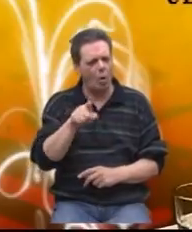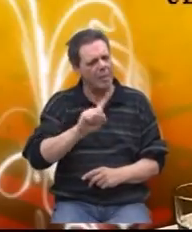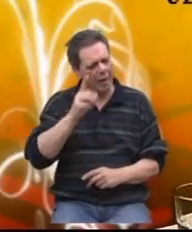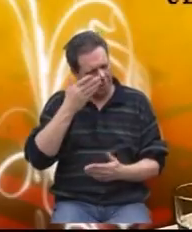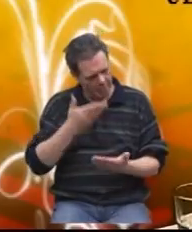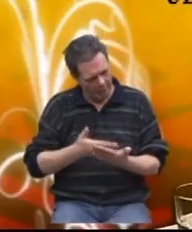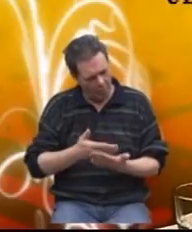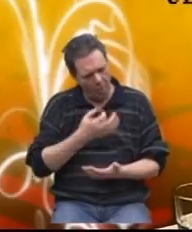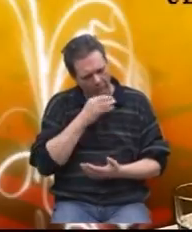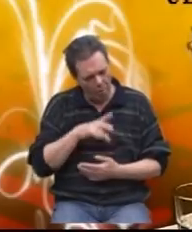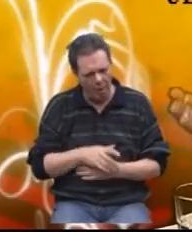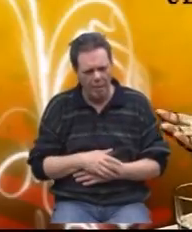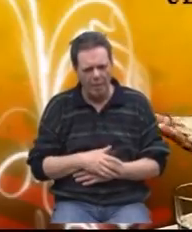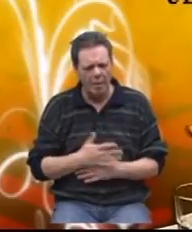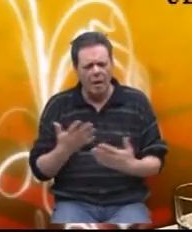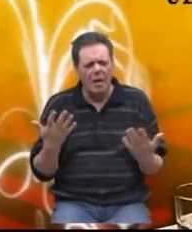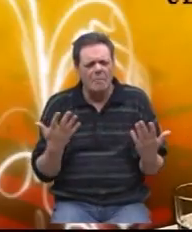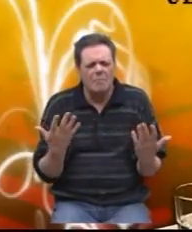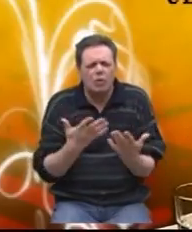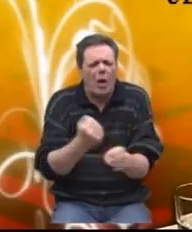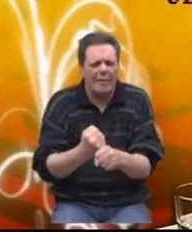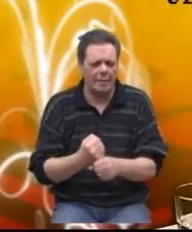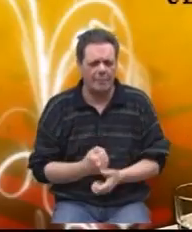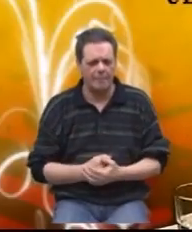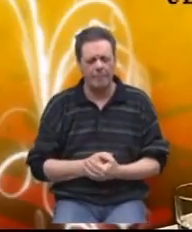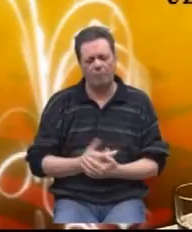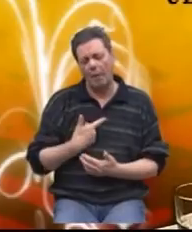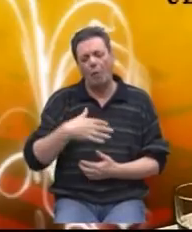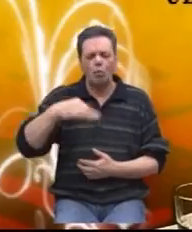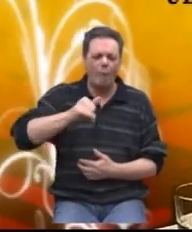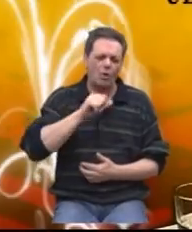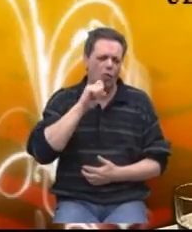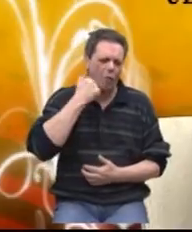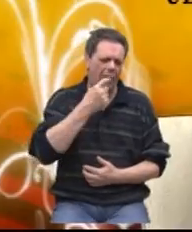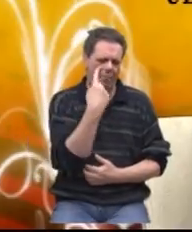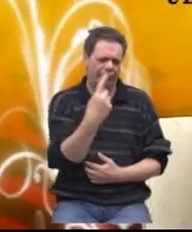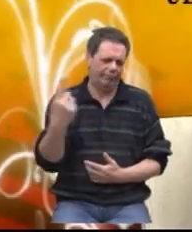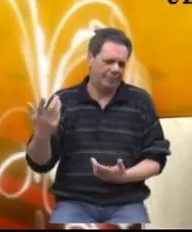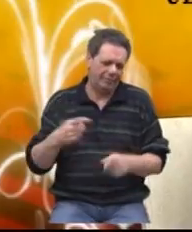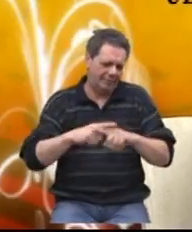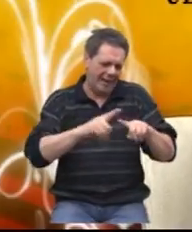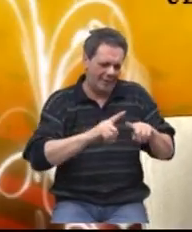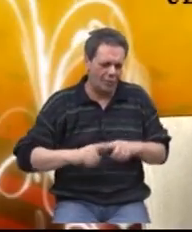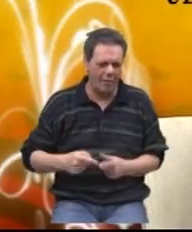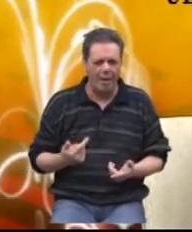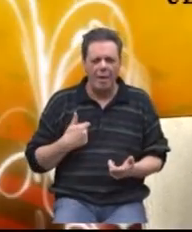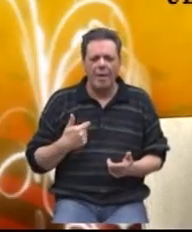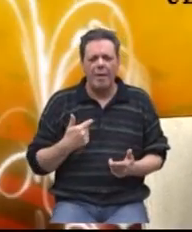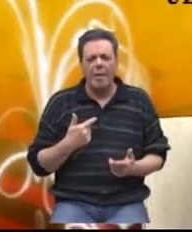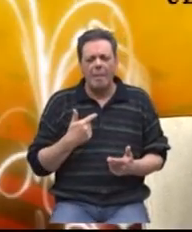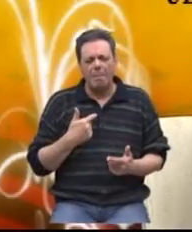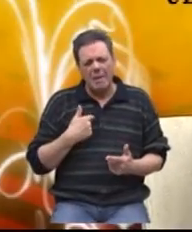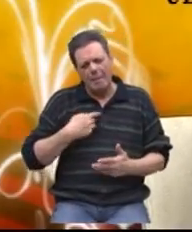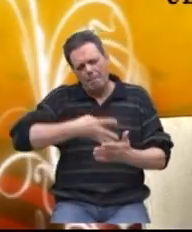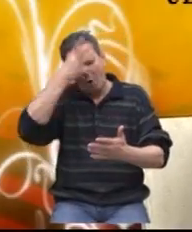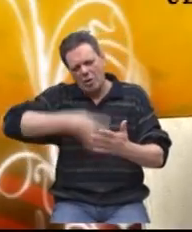tako najgore? Kako reagirate? O tom vam ovisi od pacijenta do pacijenta. Znači, nama je naš prvi kontakt je onaj u kojem mi